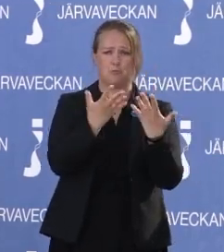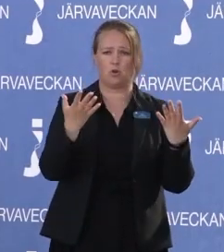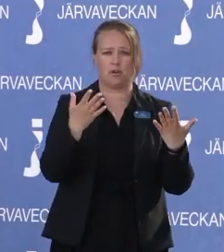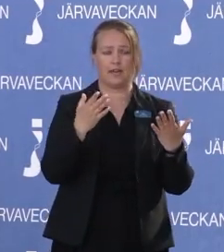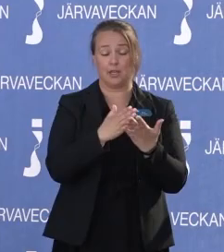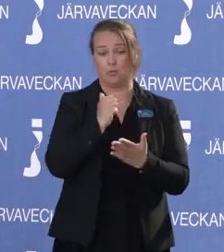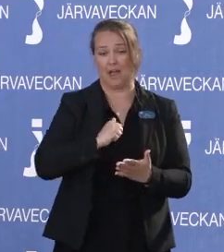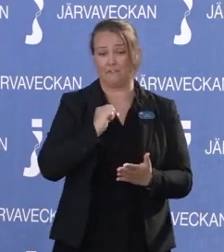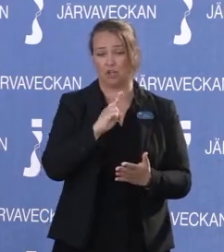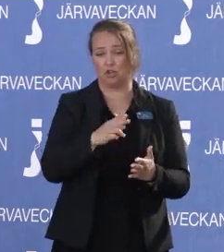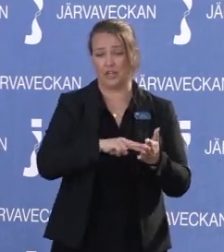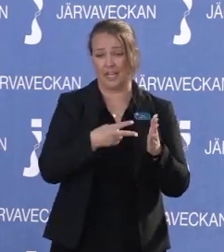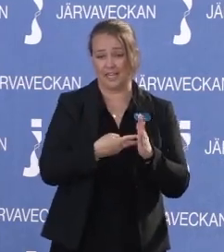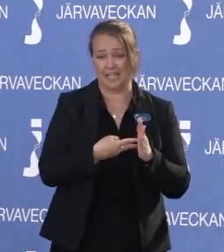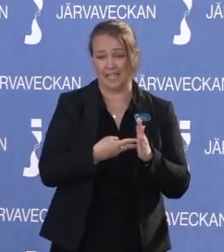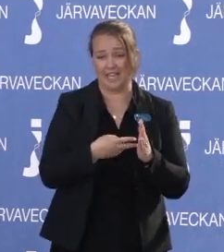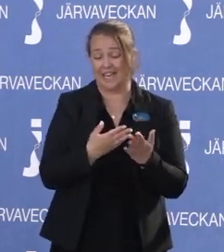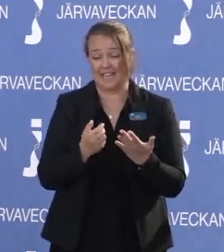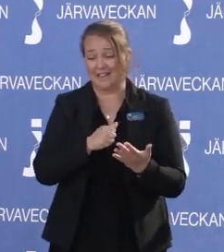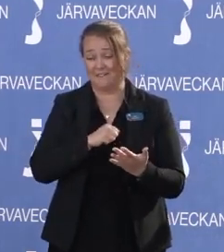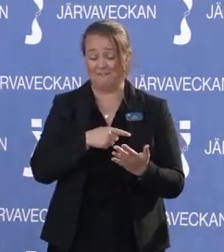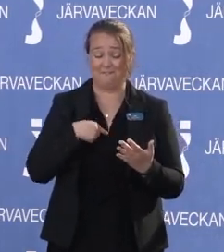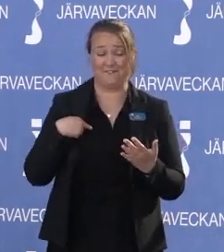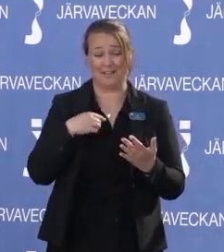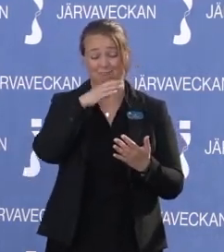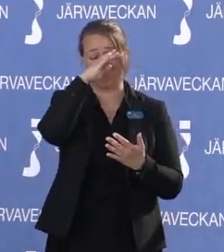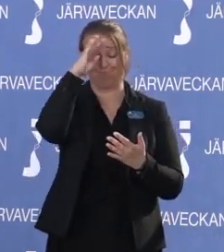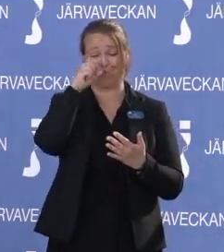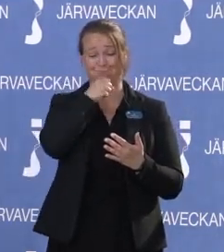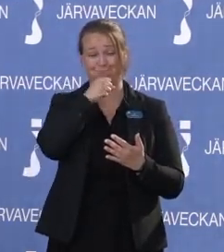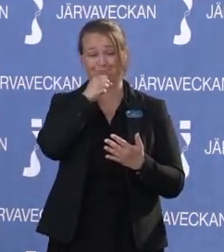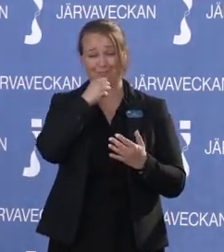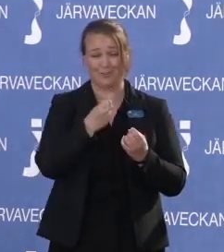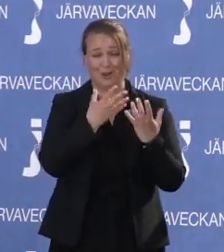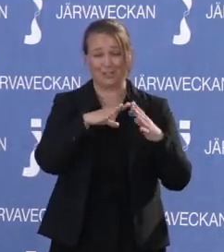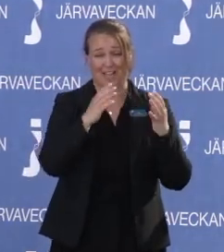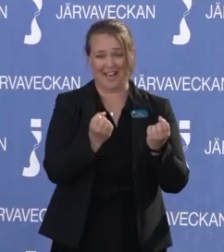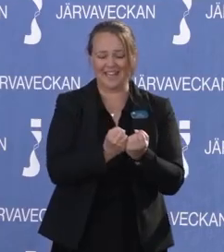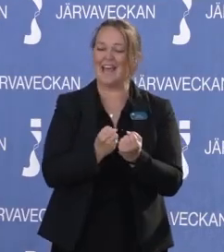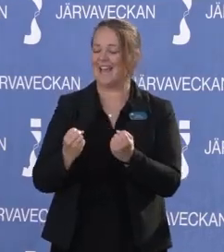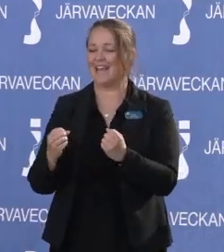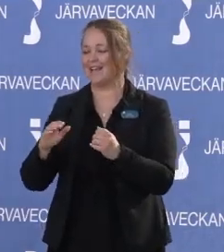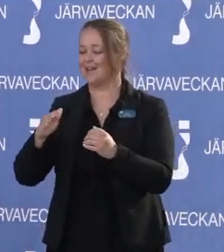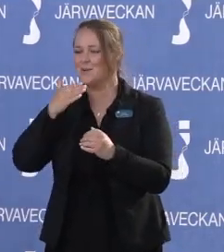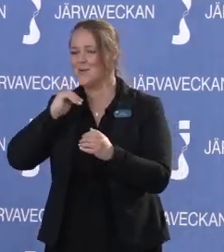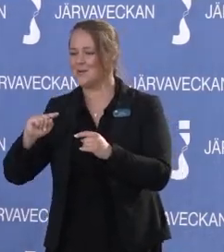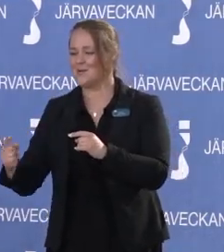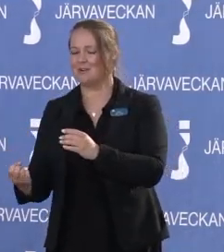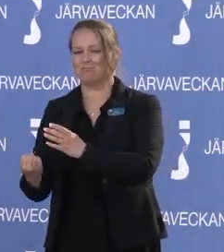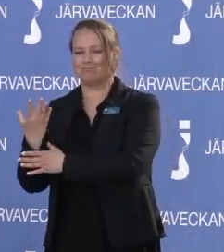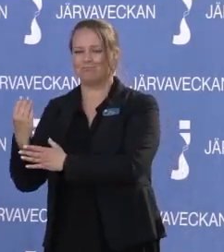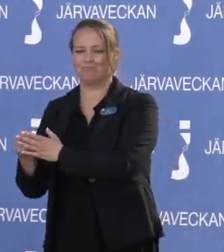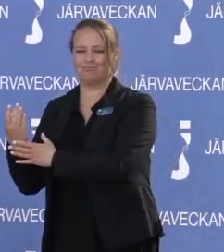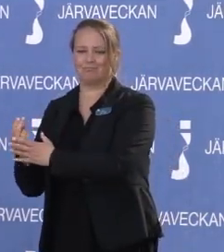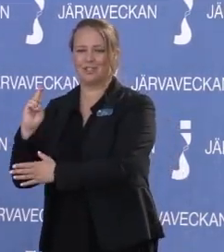bara vara vi liksom dinosaurier som löser allting, utan det kanske kommer massa nya initiativ som kompletterar